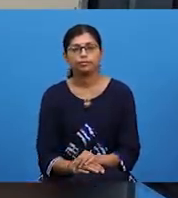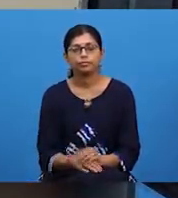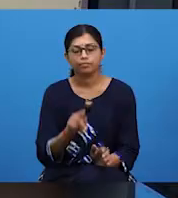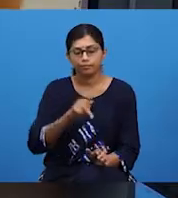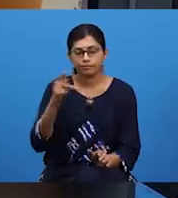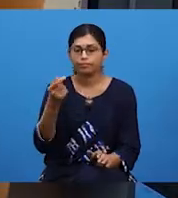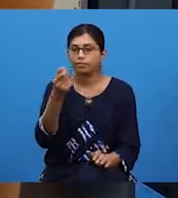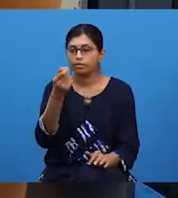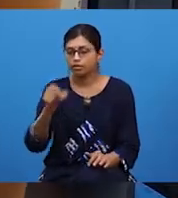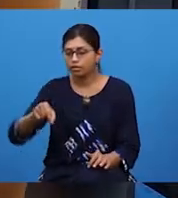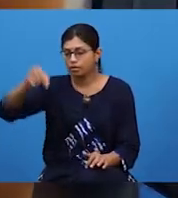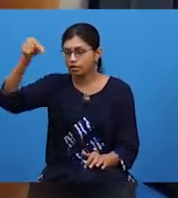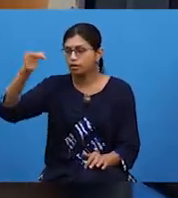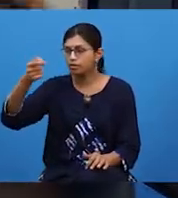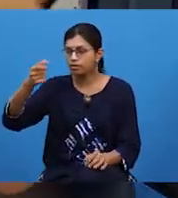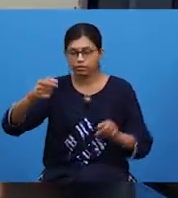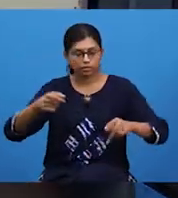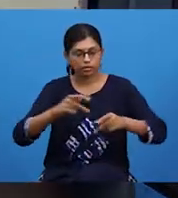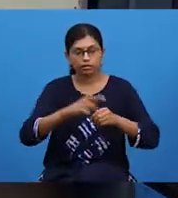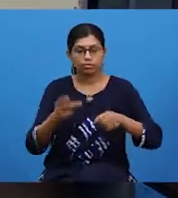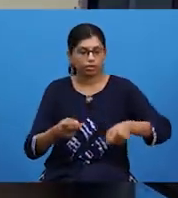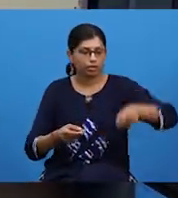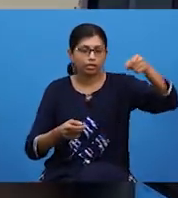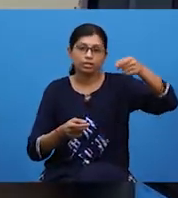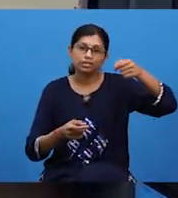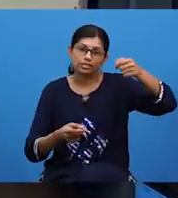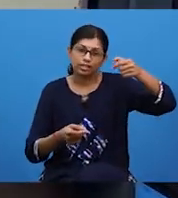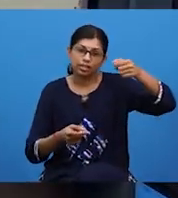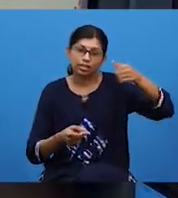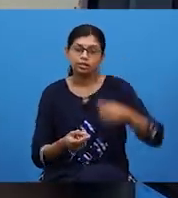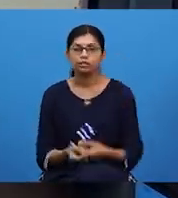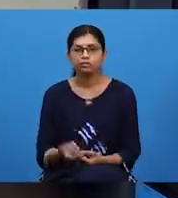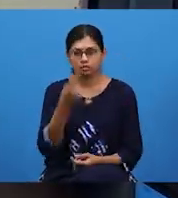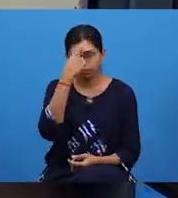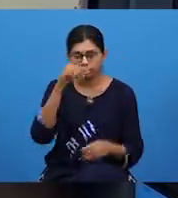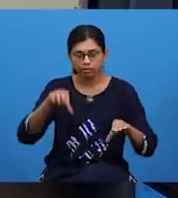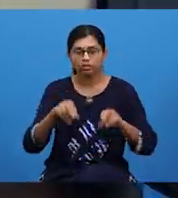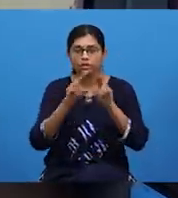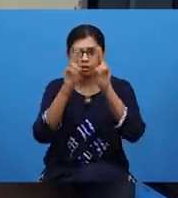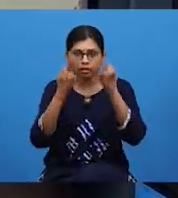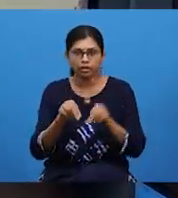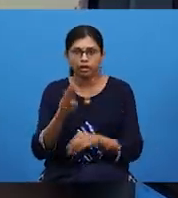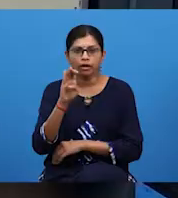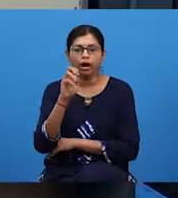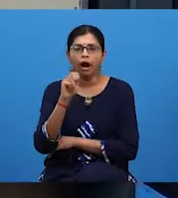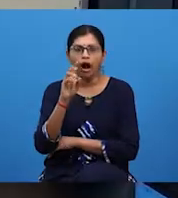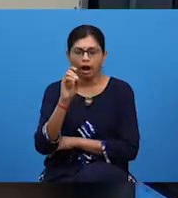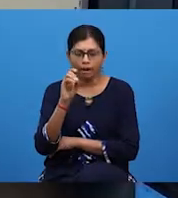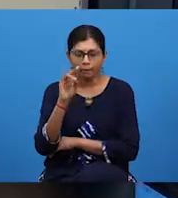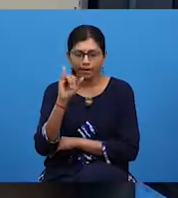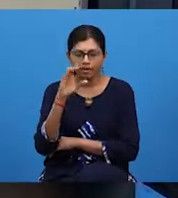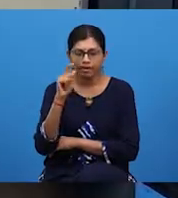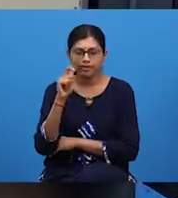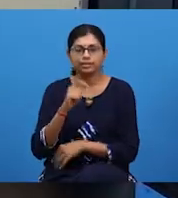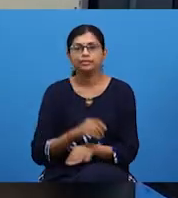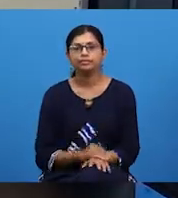daripada setiap satu tabung didih dan kita akan jangkakan dengan ujian genetik, iaitu menguji kehadiran